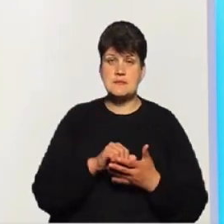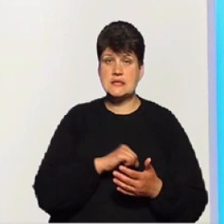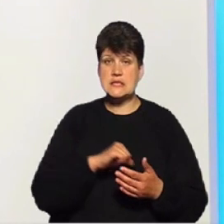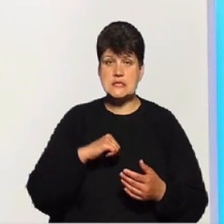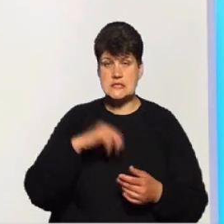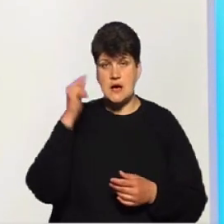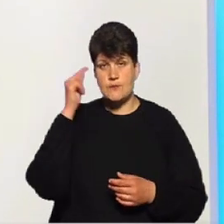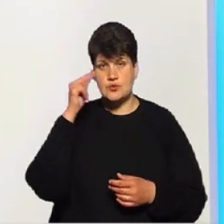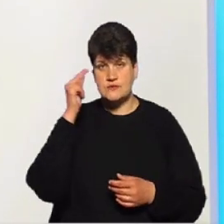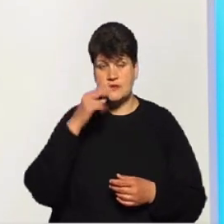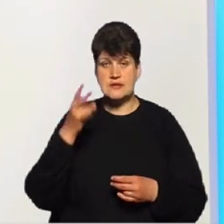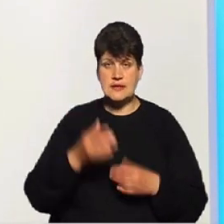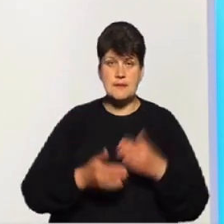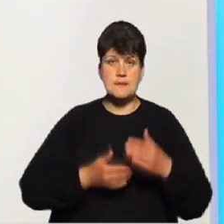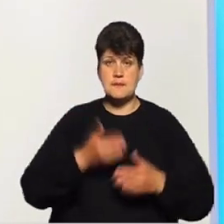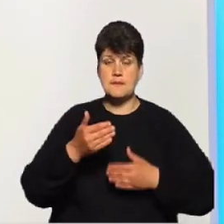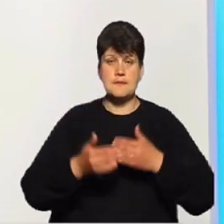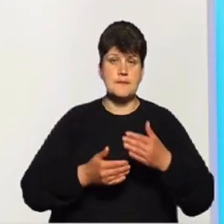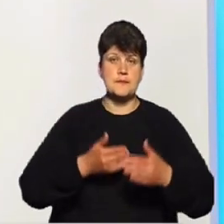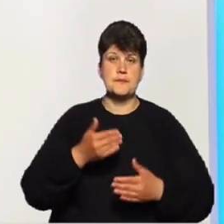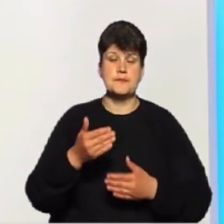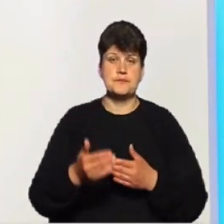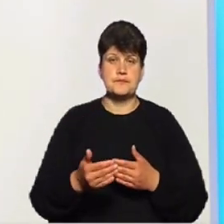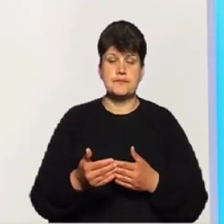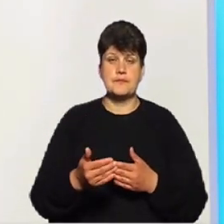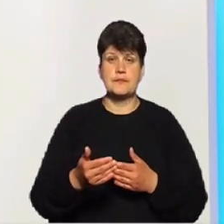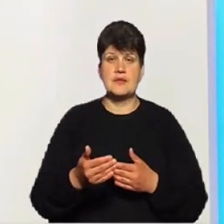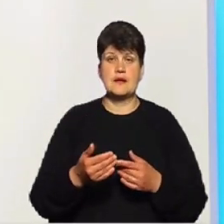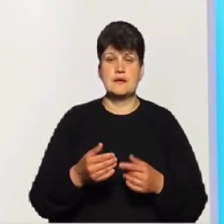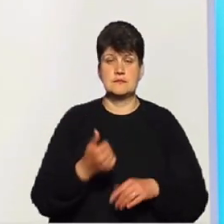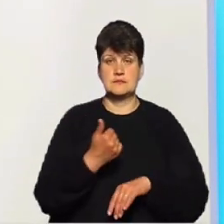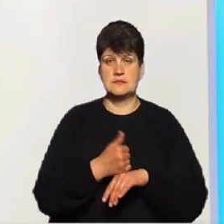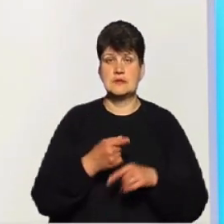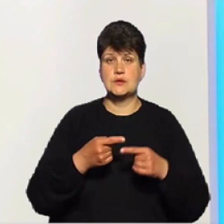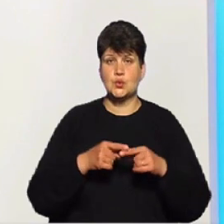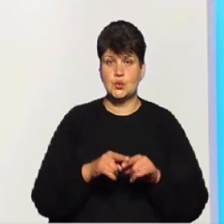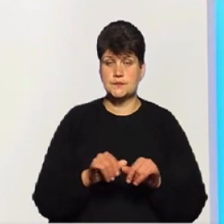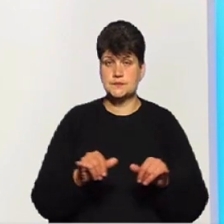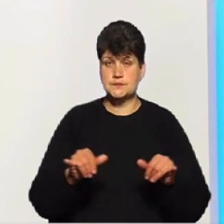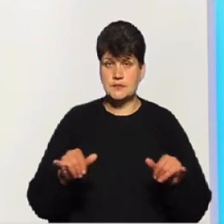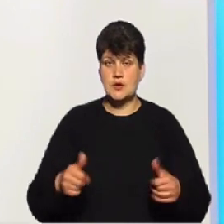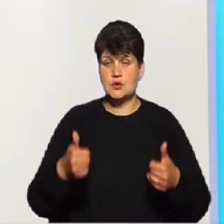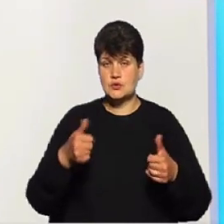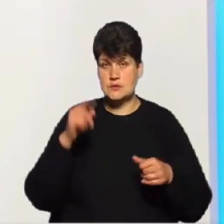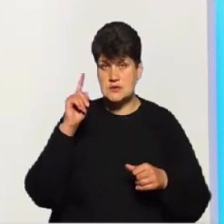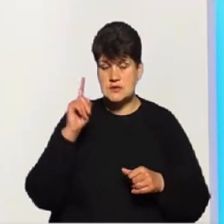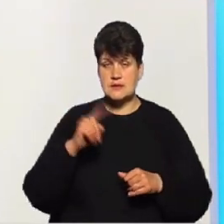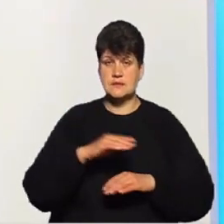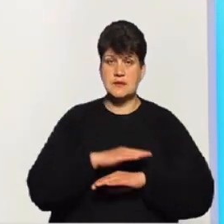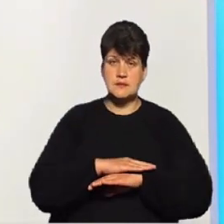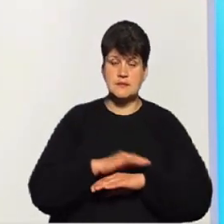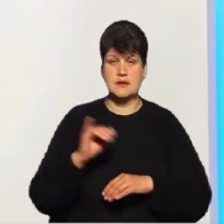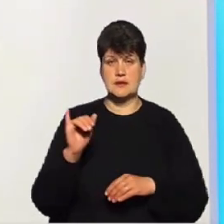самоосвітою, треба йти в крок з передовими технологіями і добре володіти як предметом, так